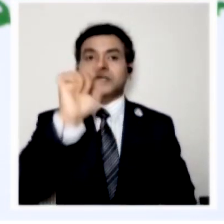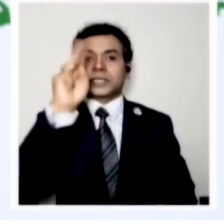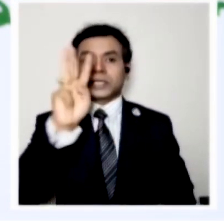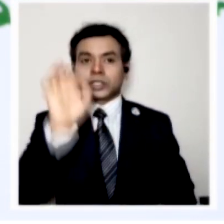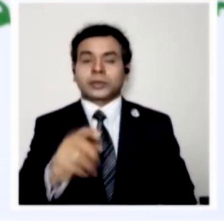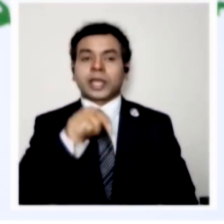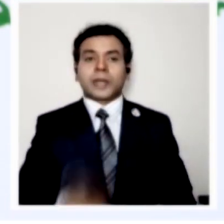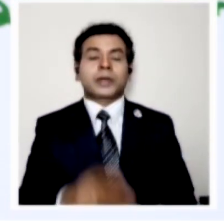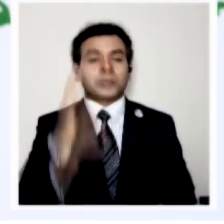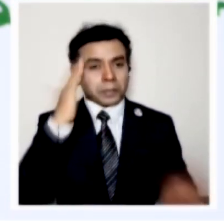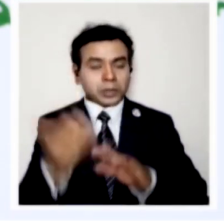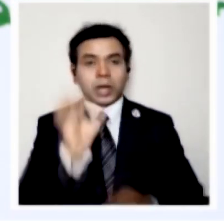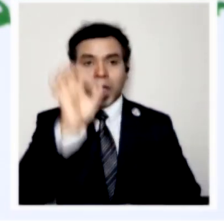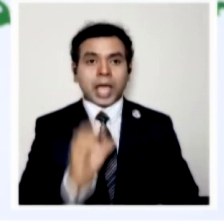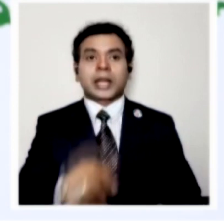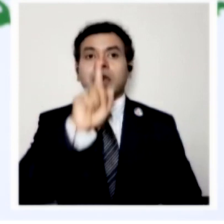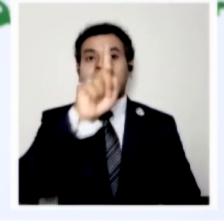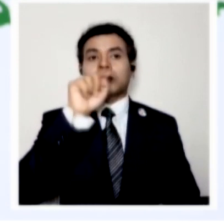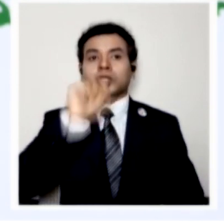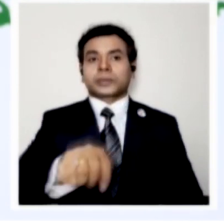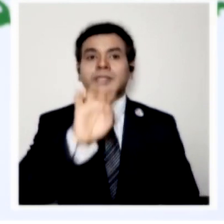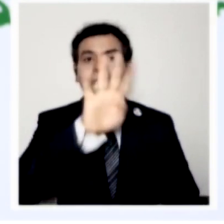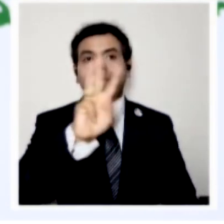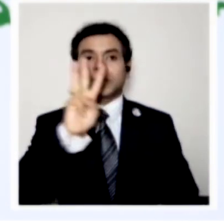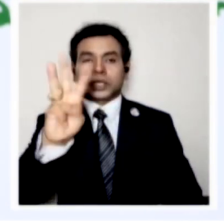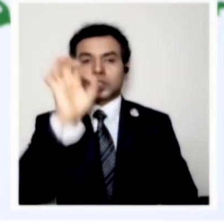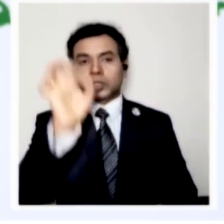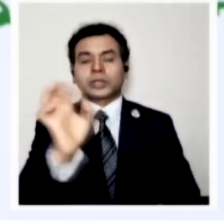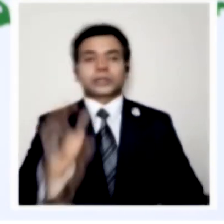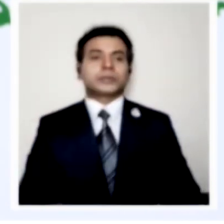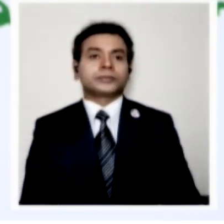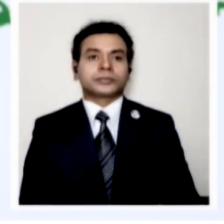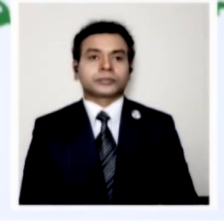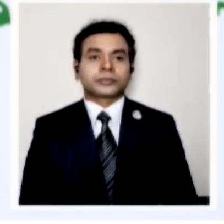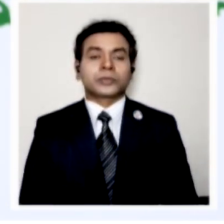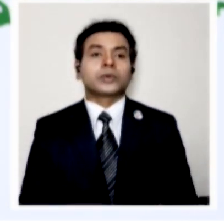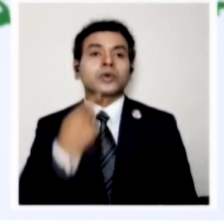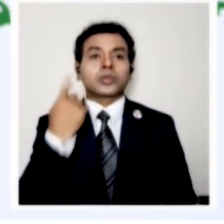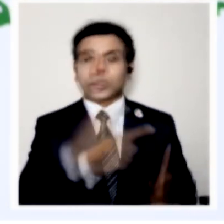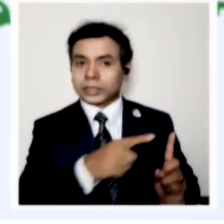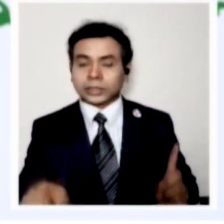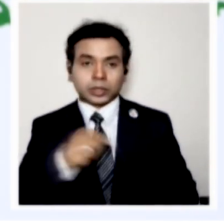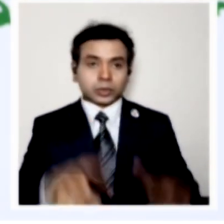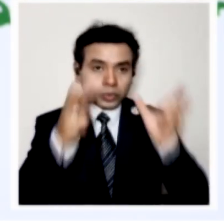শনাক্ত বিবেচনায় সুস্থতার হার 20.53% এবং মৃত্যুর হার 1.43%।